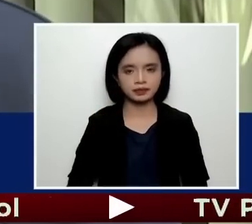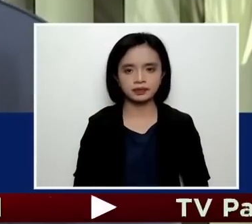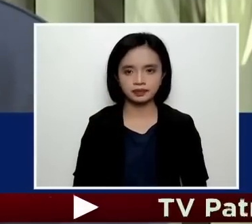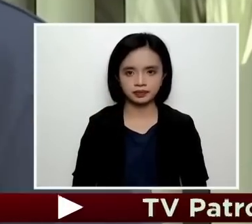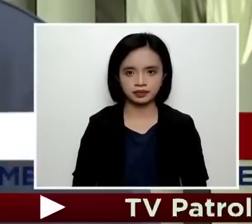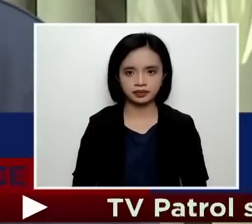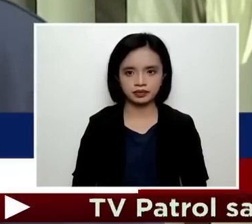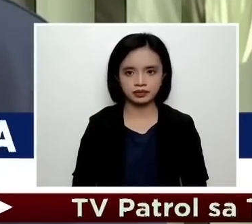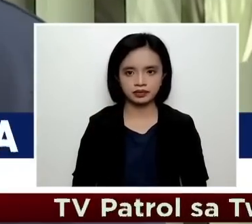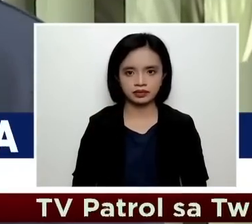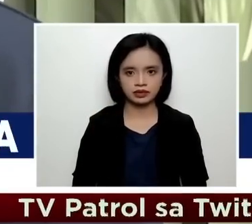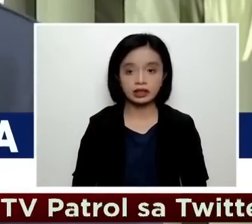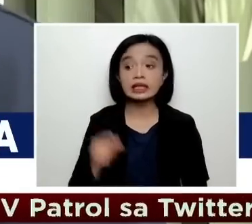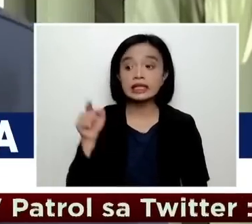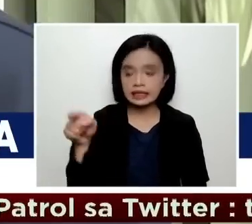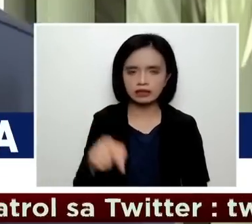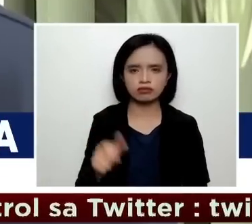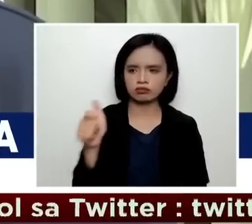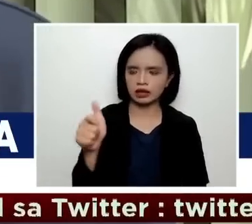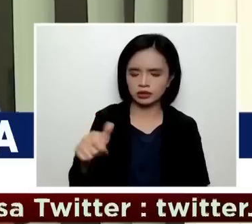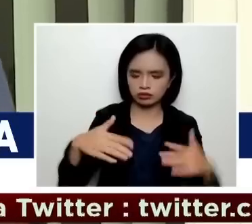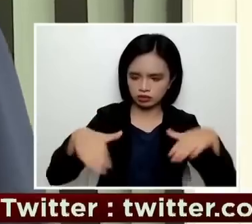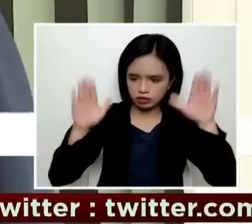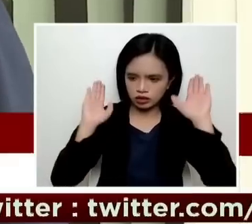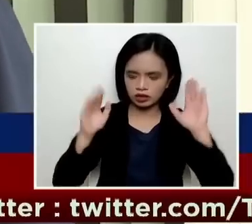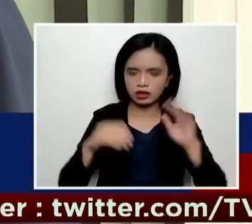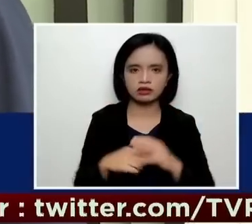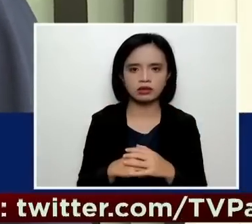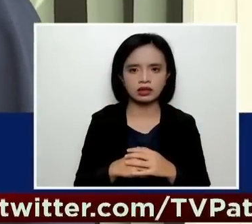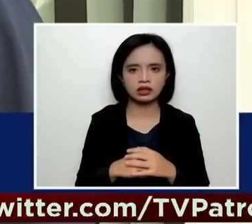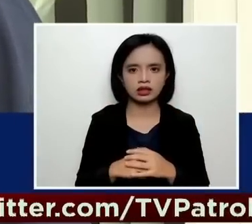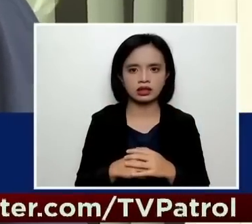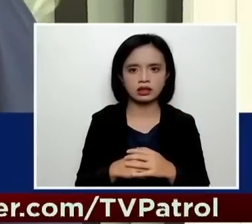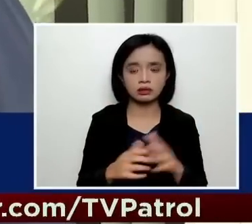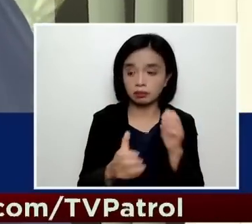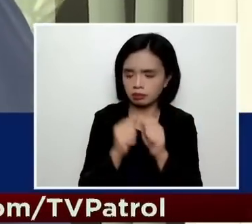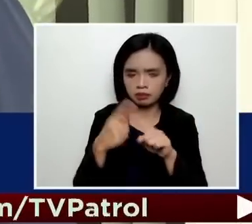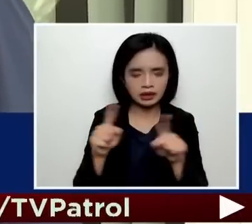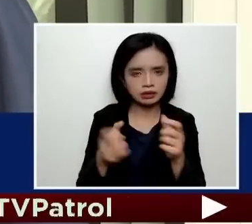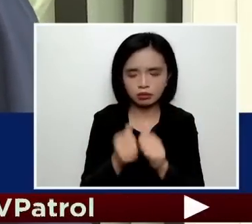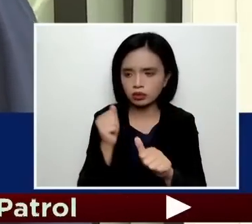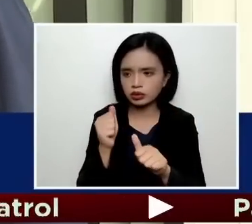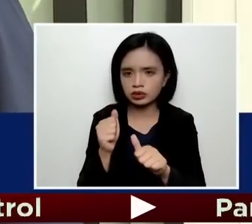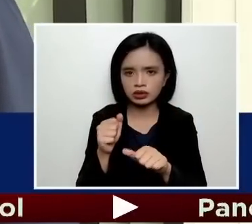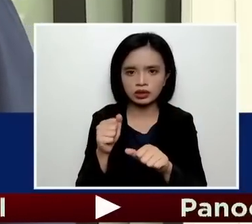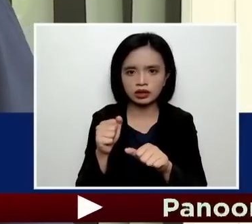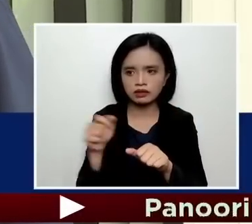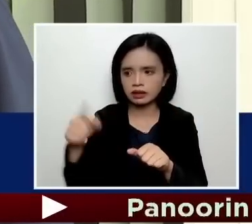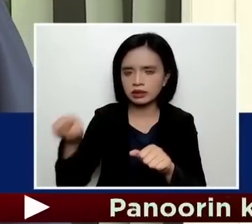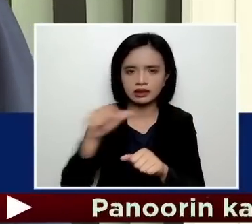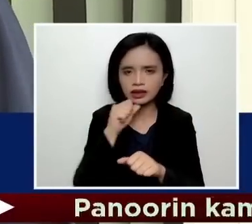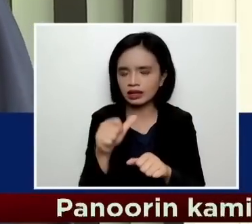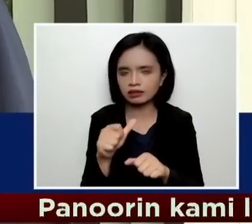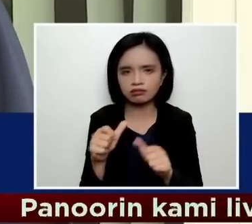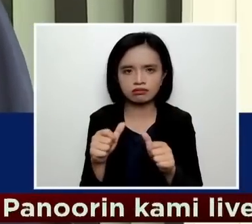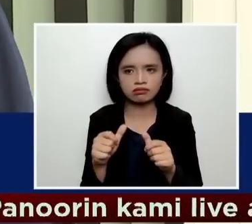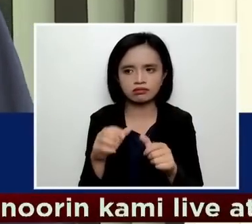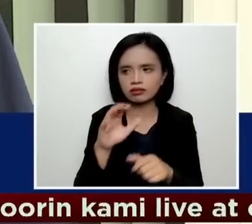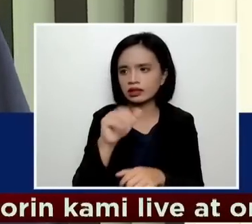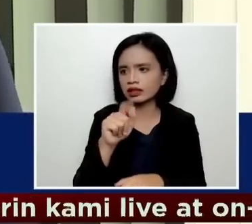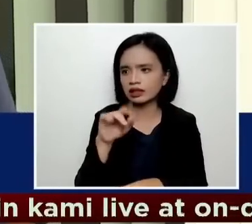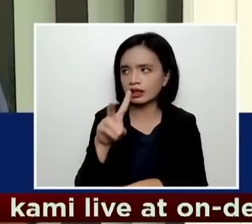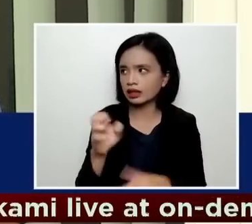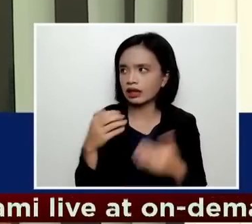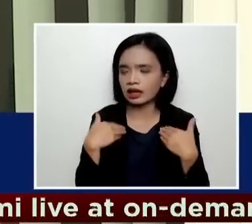Sila mismo sumuko. They arranged for their own surrender. But most of them are not anymore active. may tumulong sa amin na